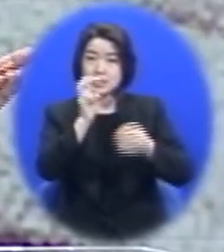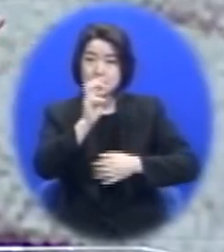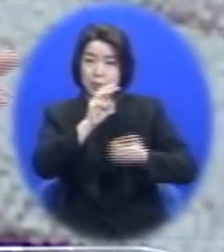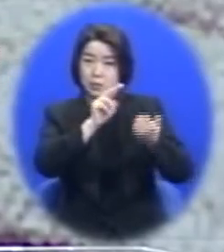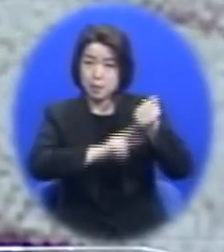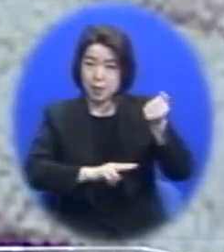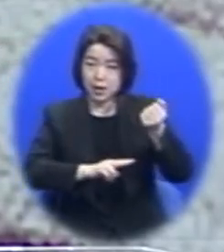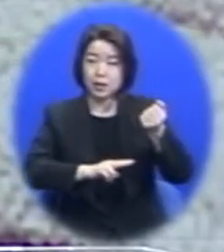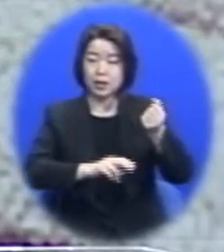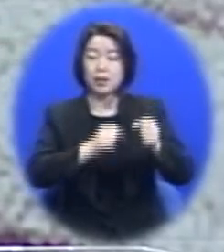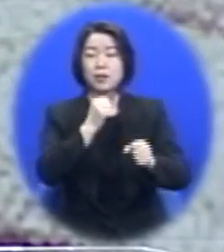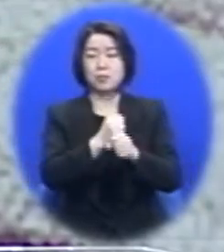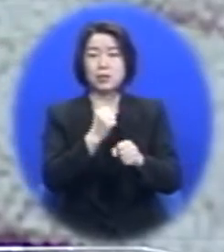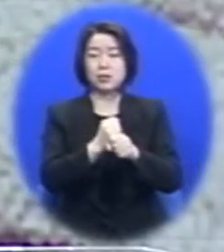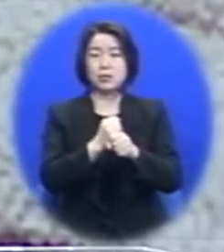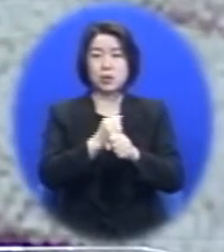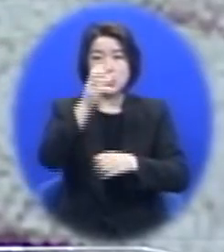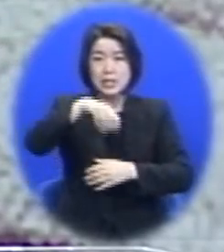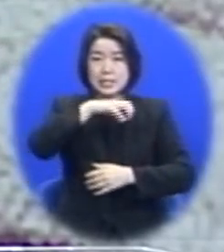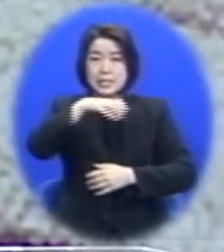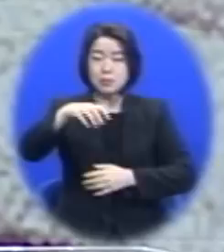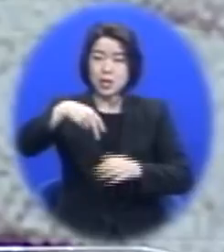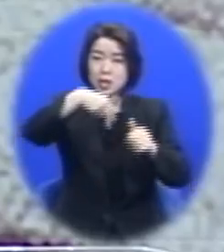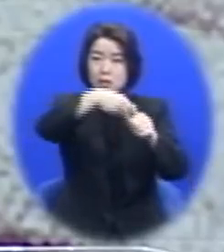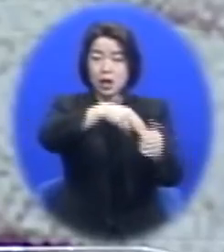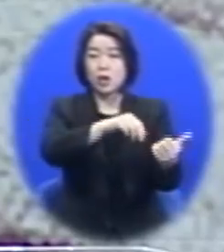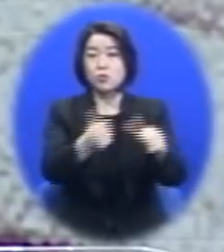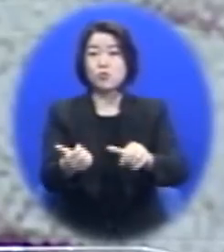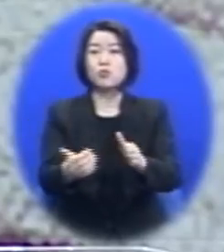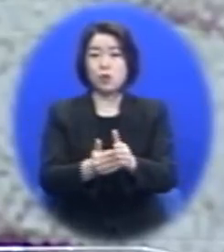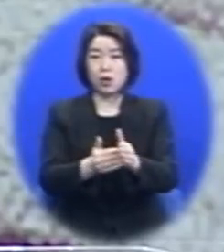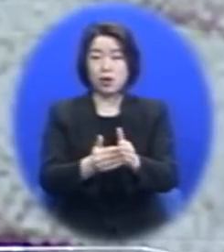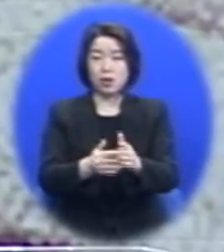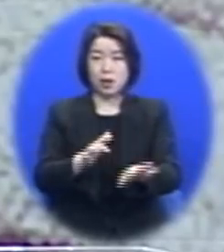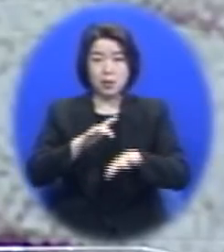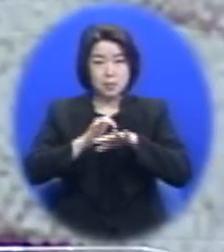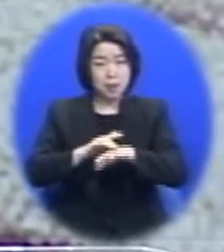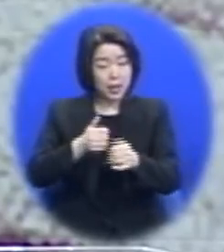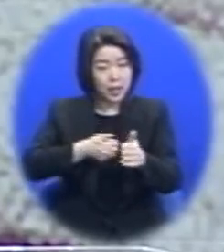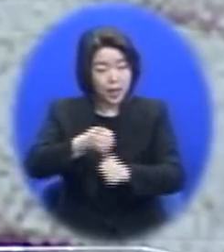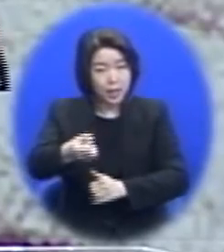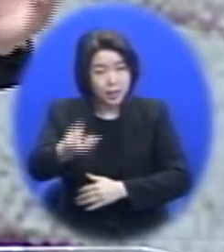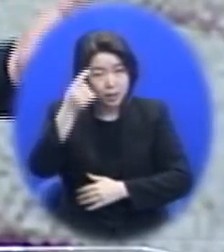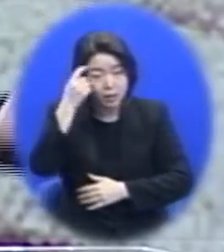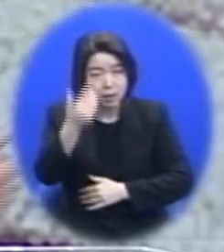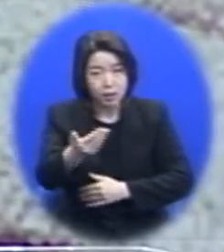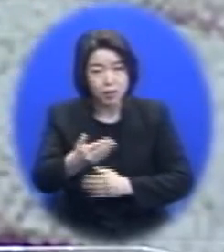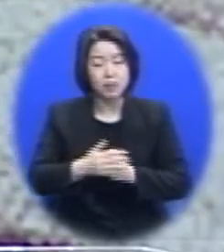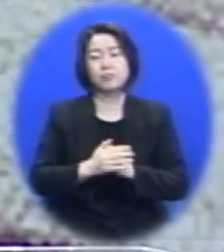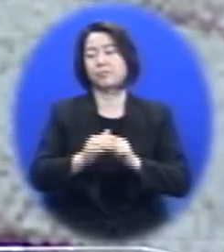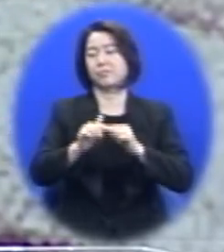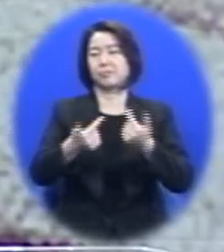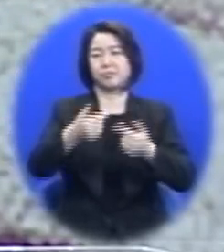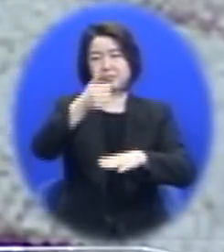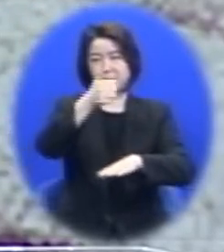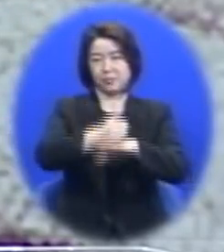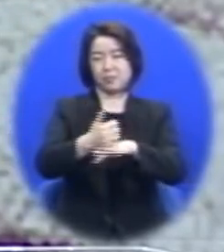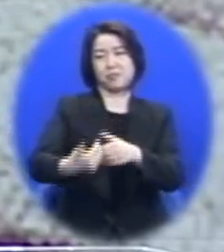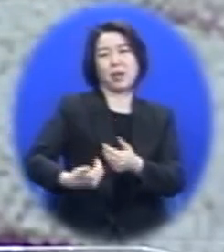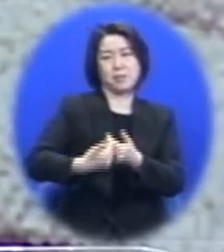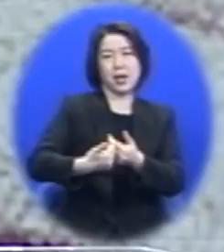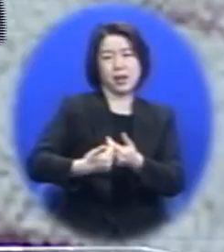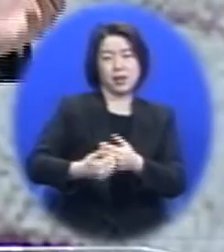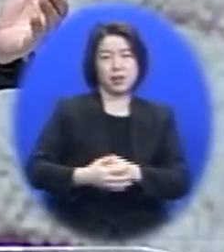달려 죽으셨습니다 마귀가 승리한 것 같죠 그런데 결과는 정반대 가 되었습니다